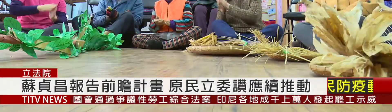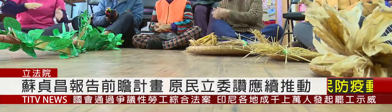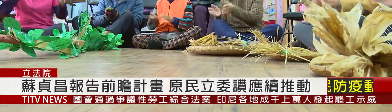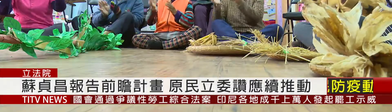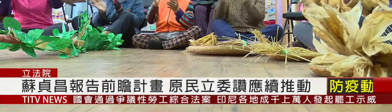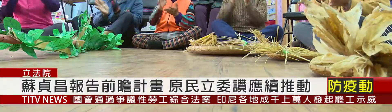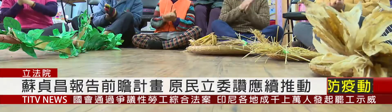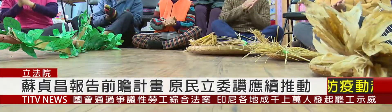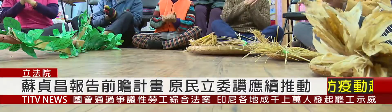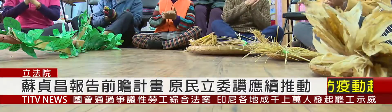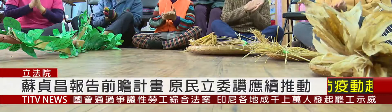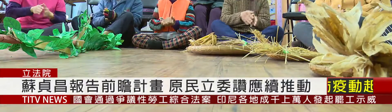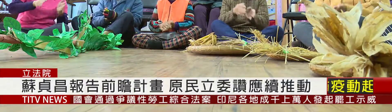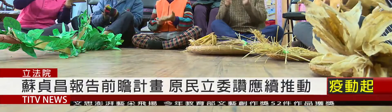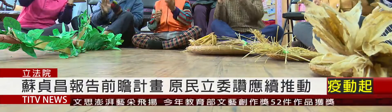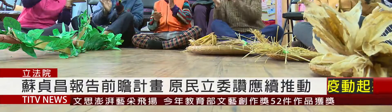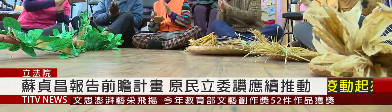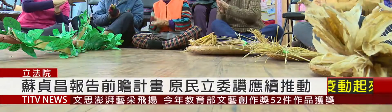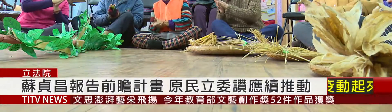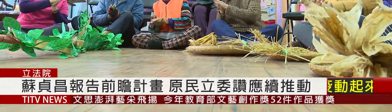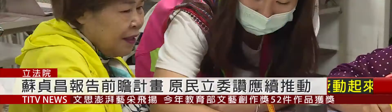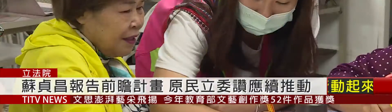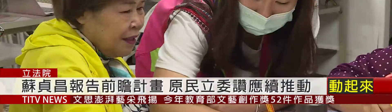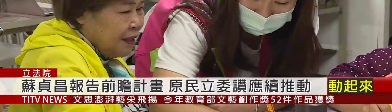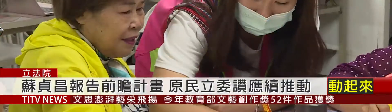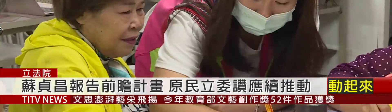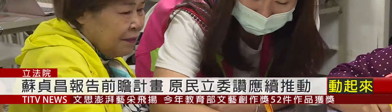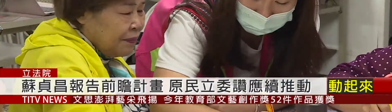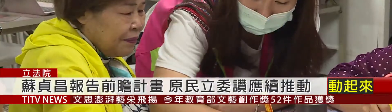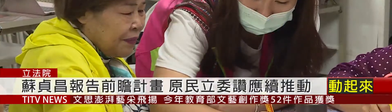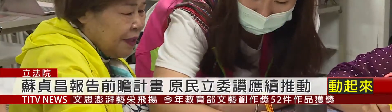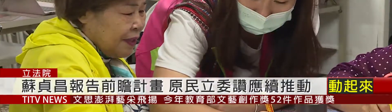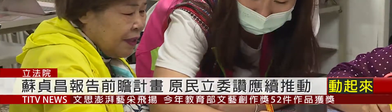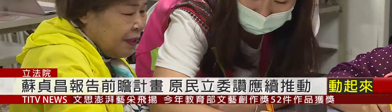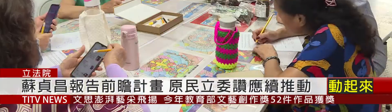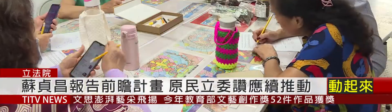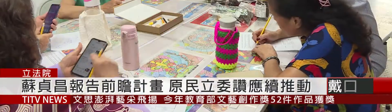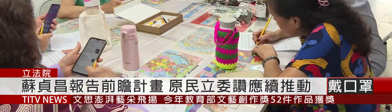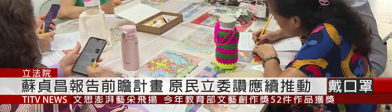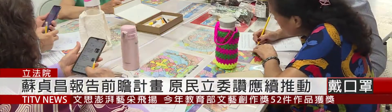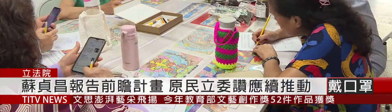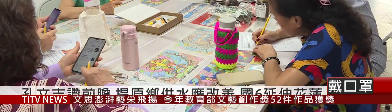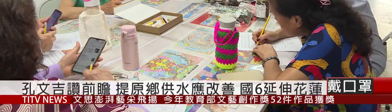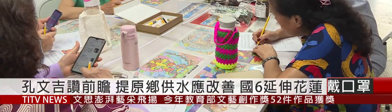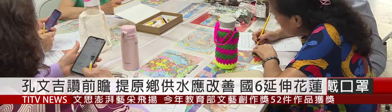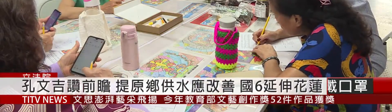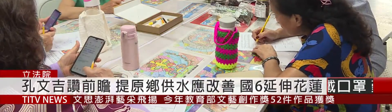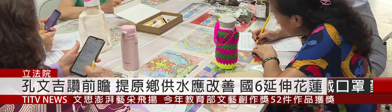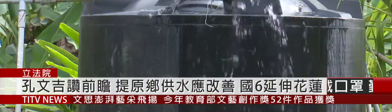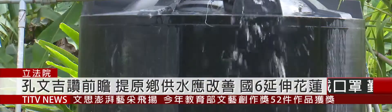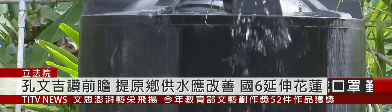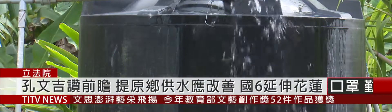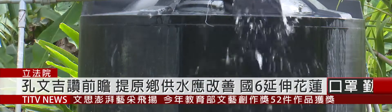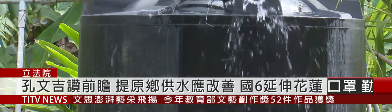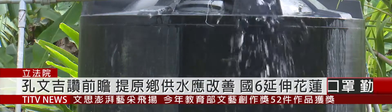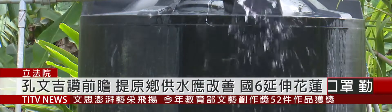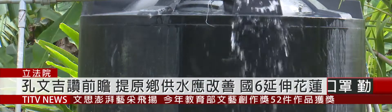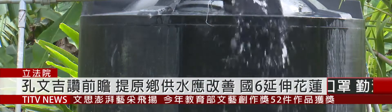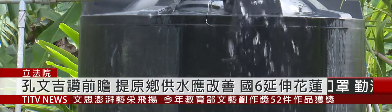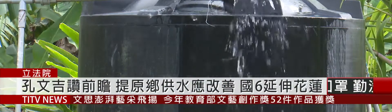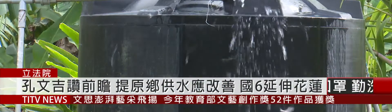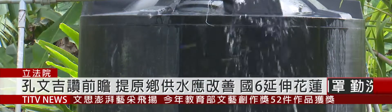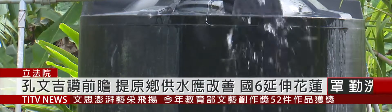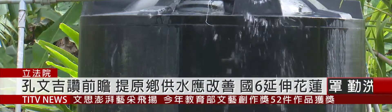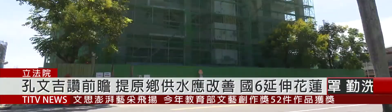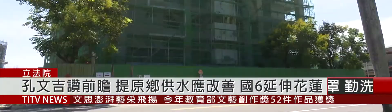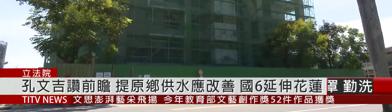落内新建文化健康综合服务站功效好，应持续推动，但认为原乡更需要的是供水改善工程，